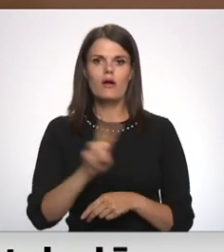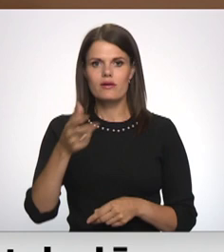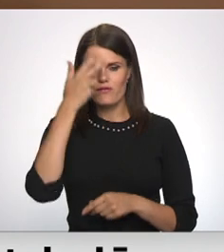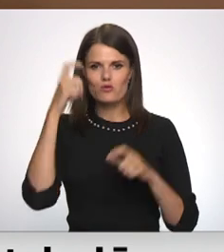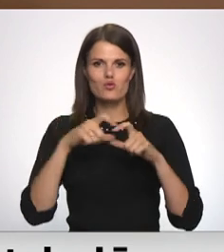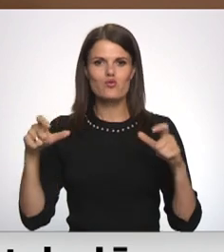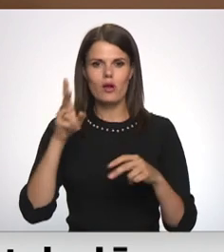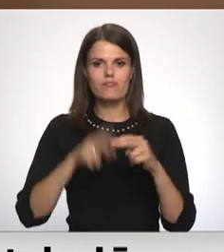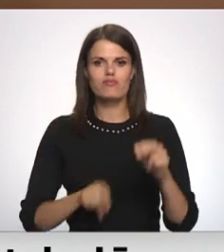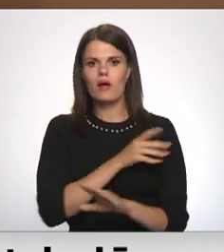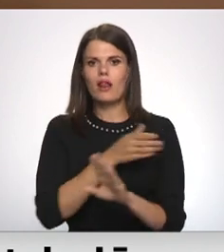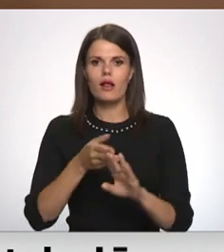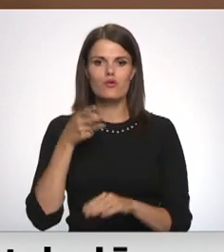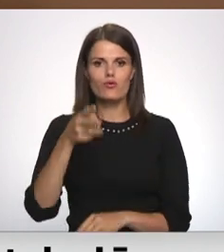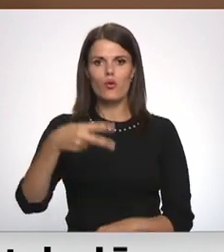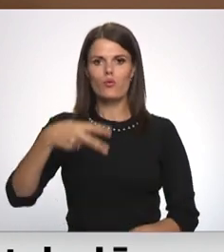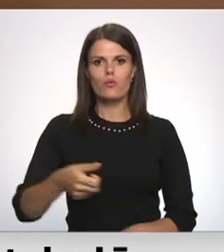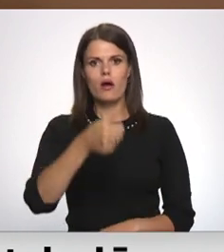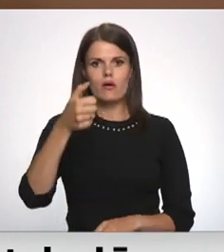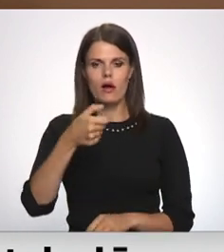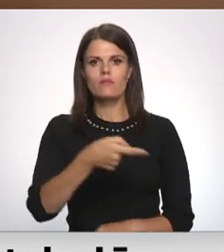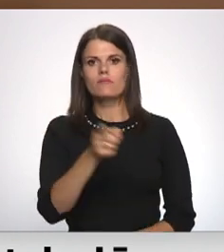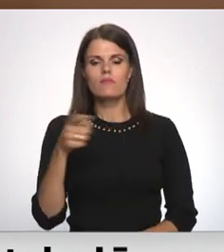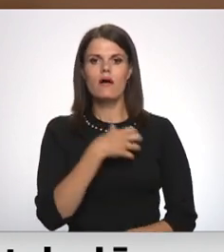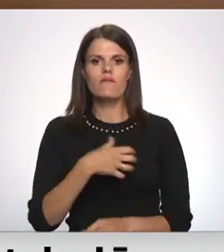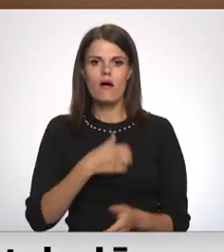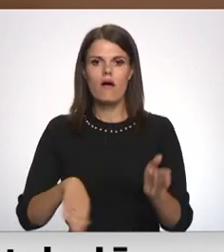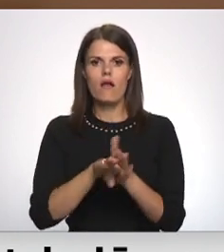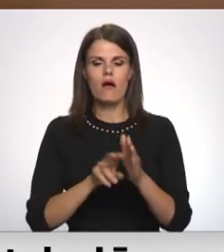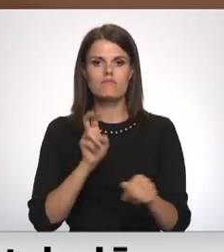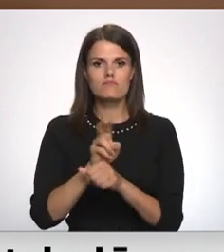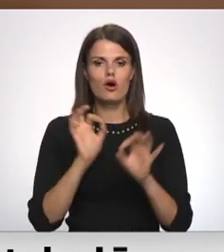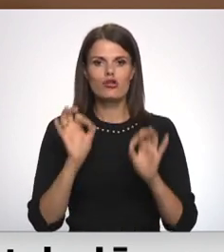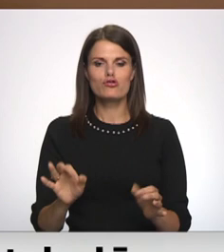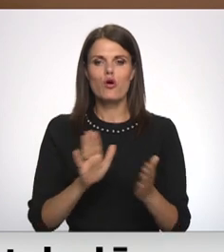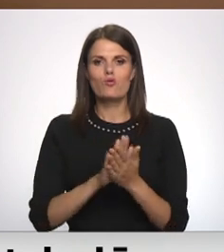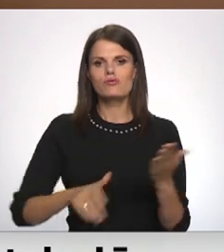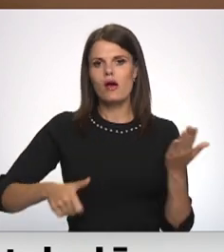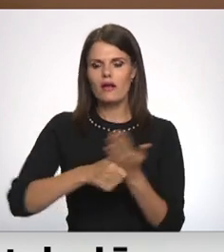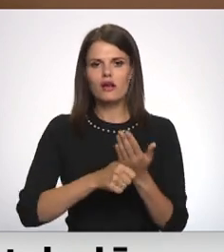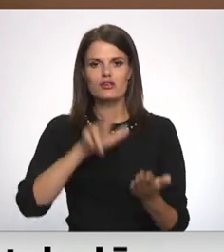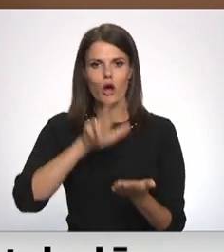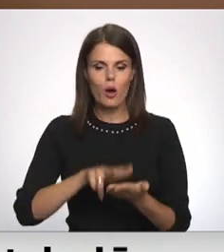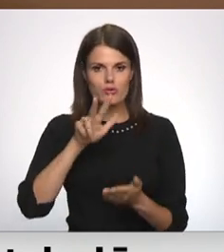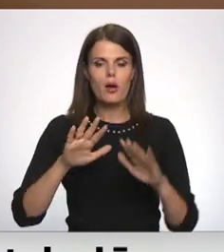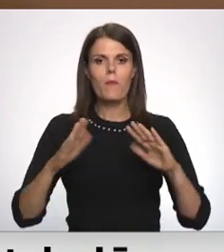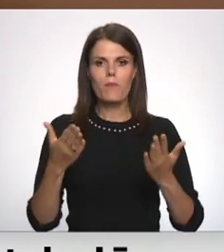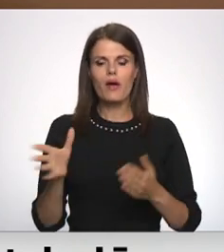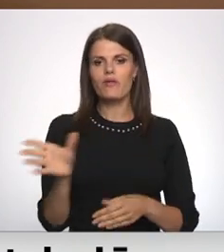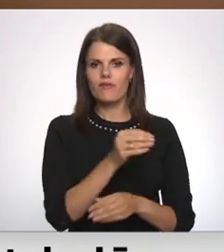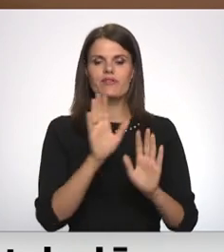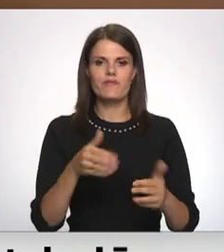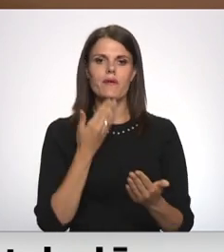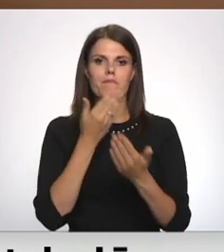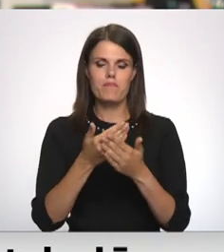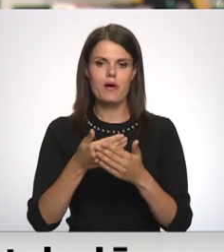vidusskolu absolvējuši līdz 2020. Gadam, arī tiem ir jāierodas klātienē tieši uz reģistrācijas apstiprināšanu, bet visi var